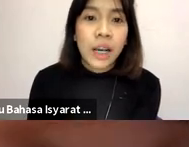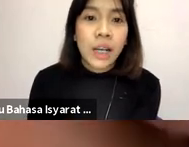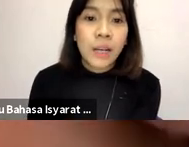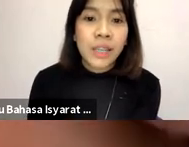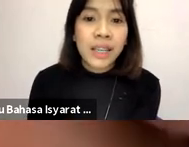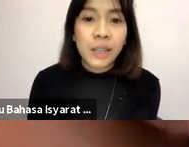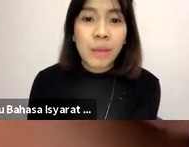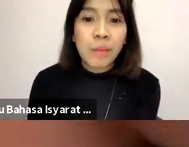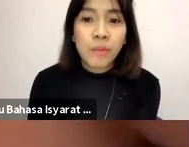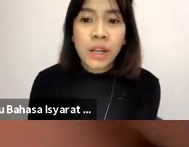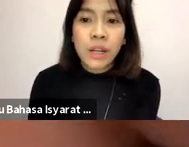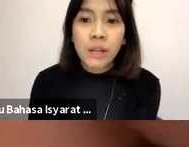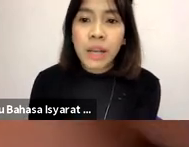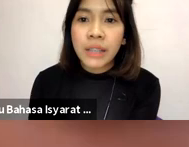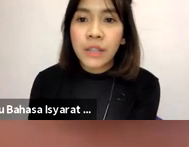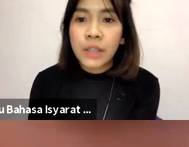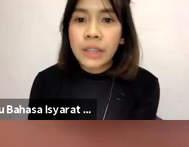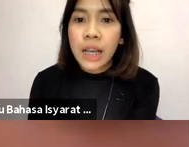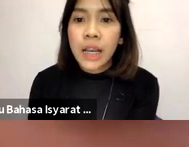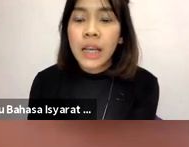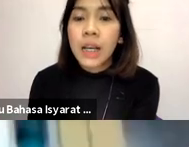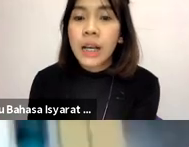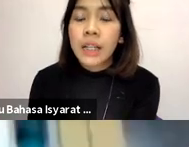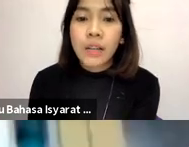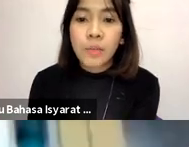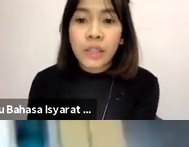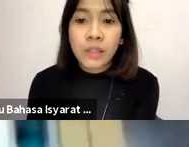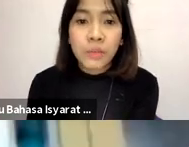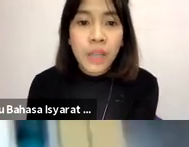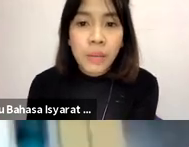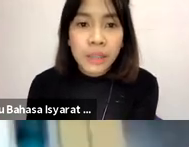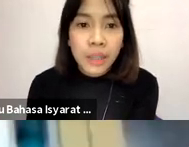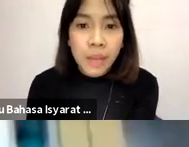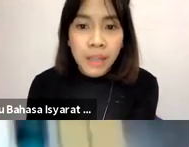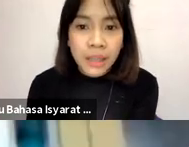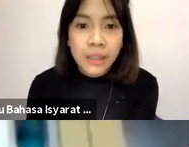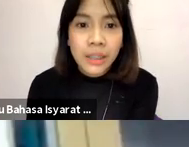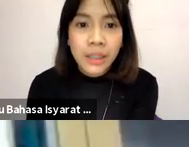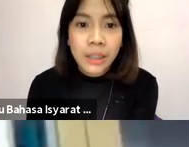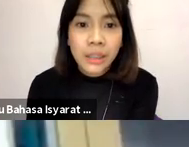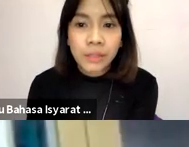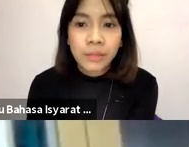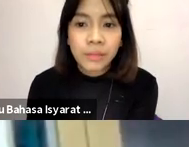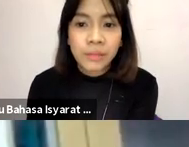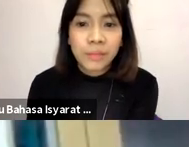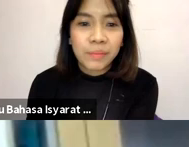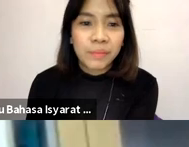karena mengingat kemampuan bahasa Indonesia dari komunitas Sule yang masih terbatas